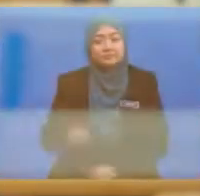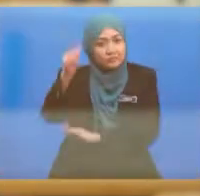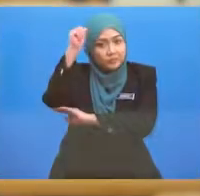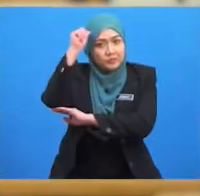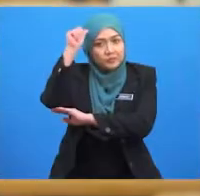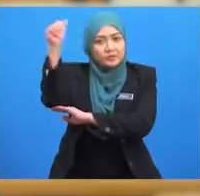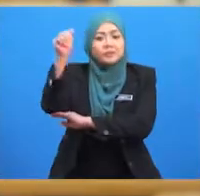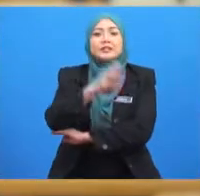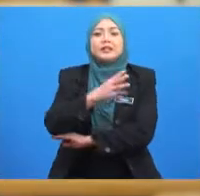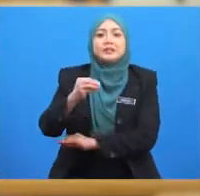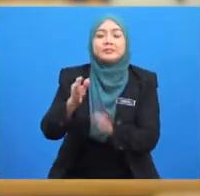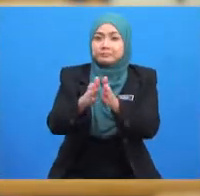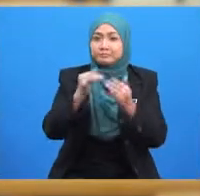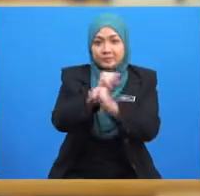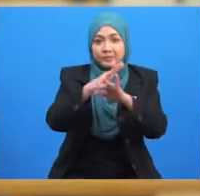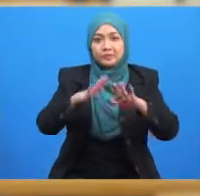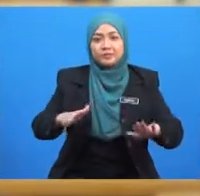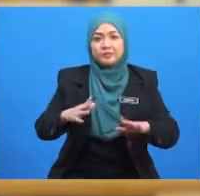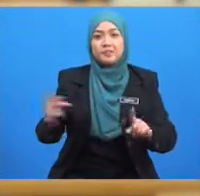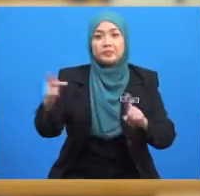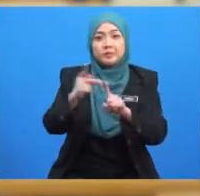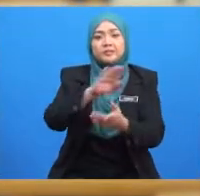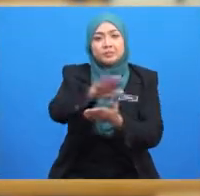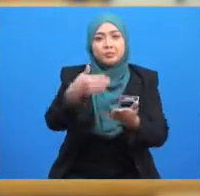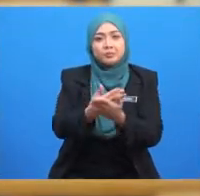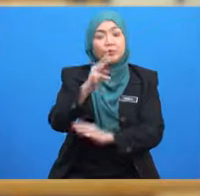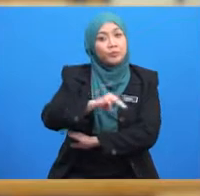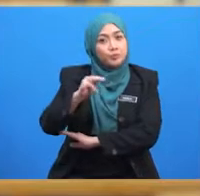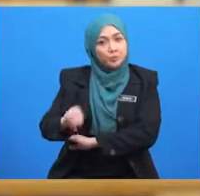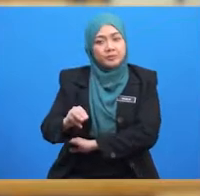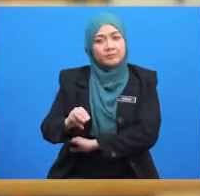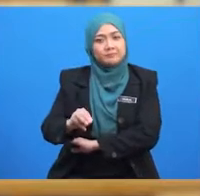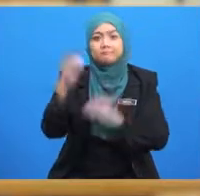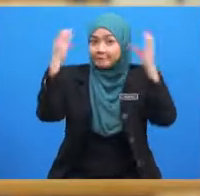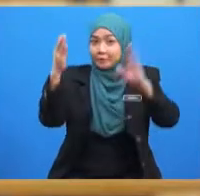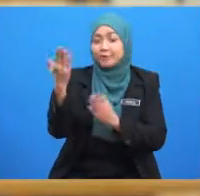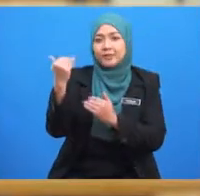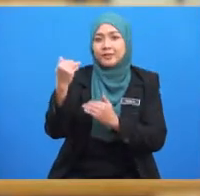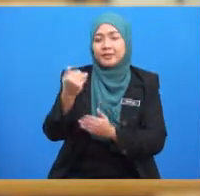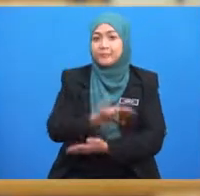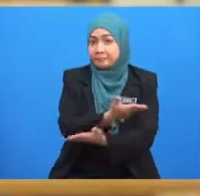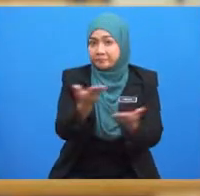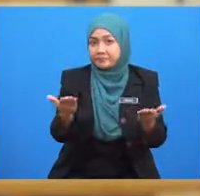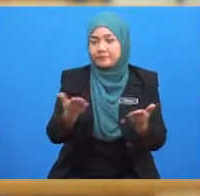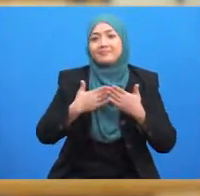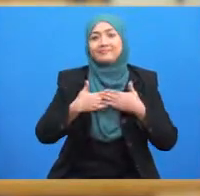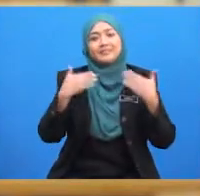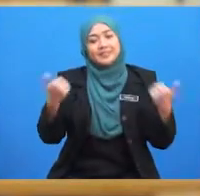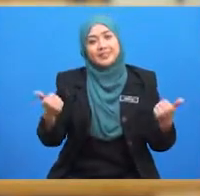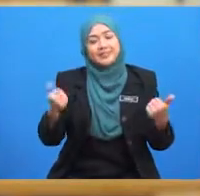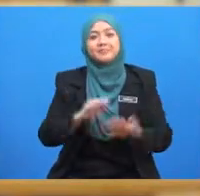assalamualaikum dan salam sejahtera kepada semua murid chegou berharap Anda semua dalam keadaan sehat